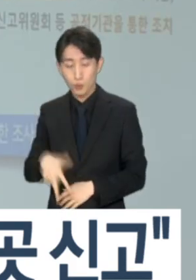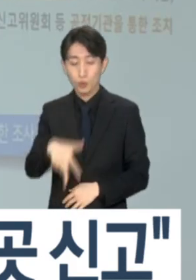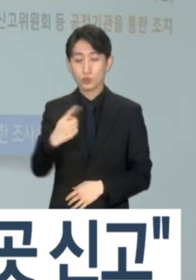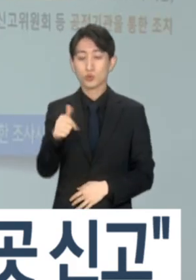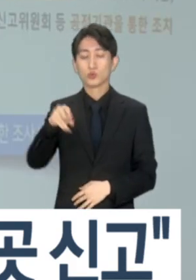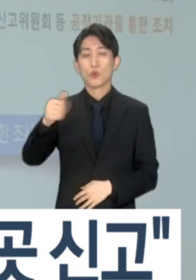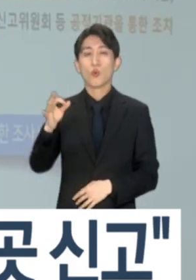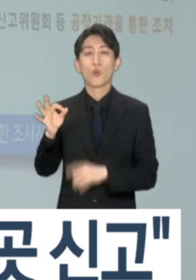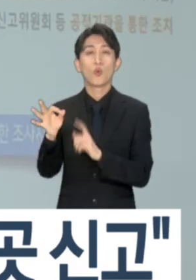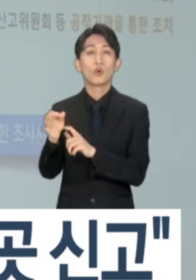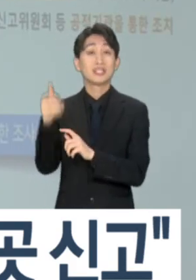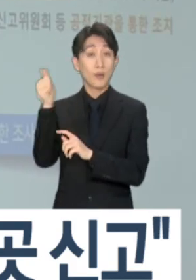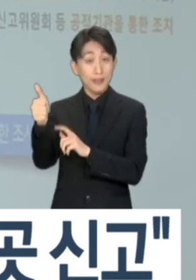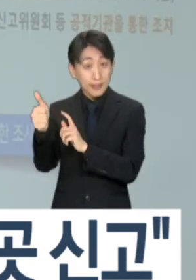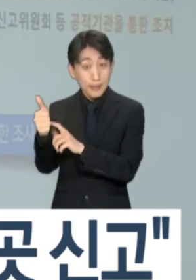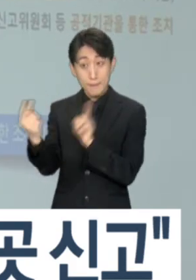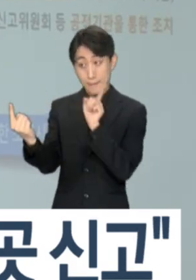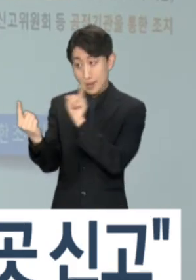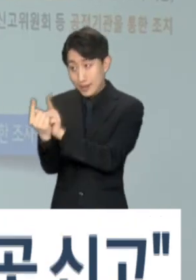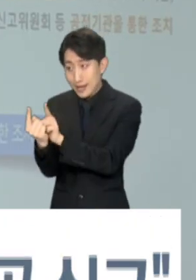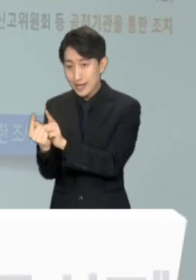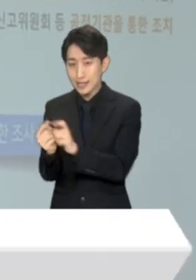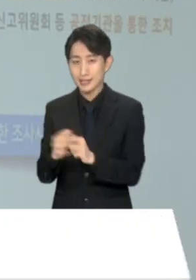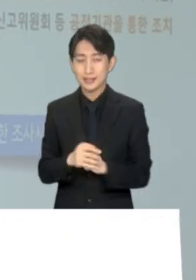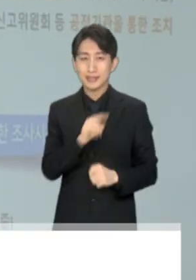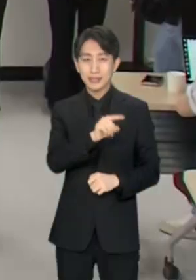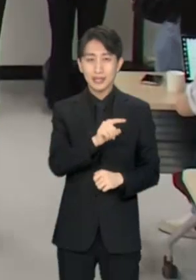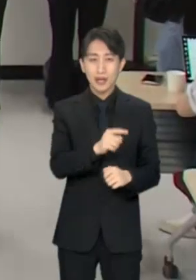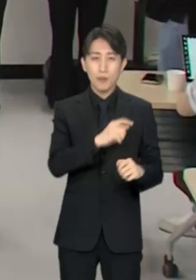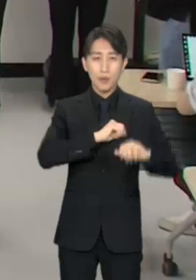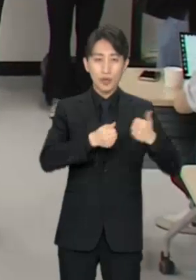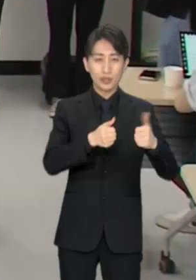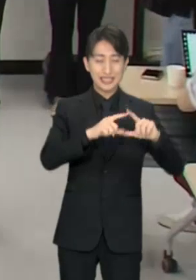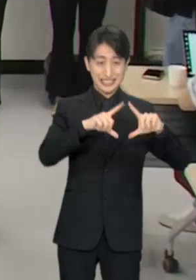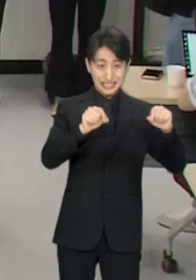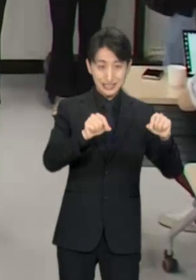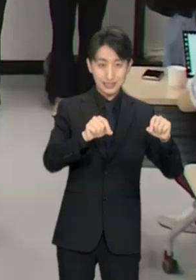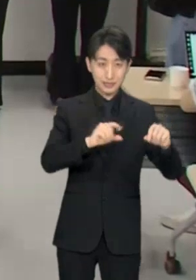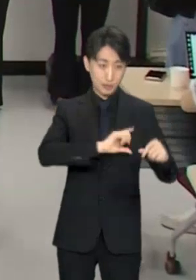보건복지부 장관을 만나 한 달여간 모은 면허증 4만여장을 반납할 예정입니다